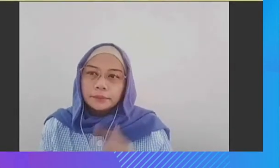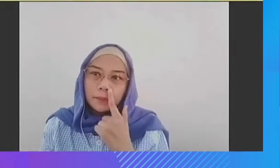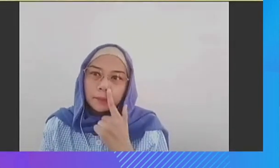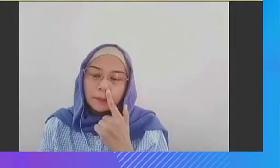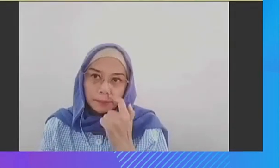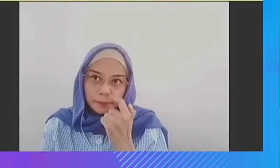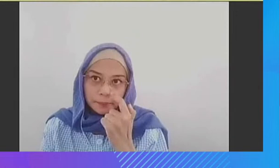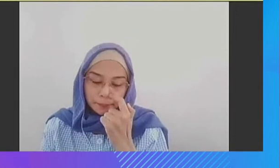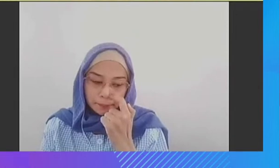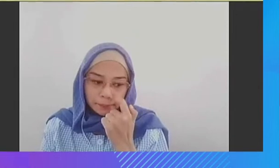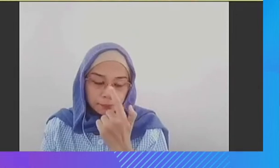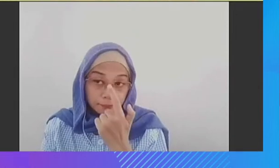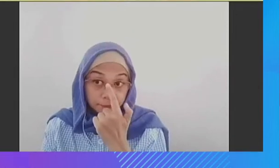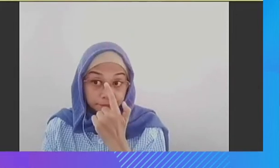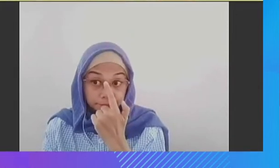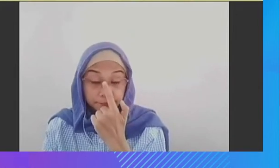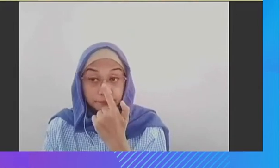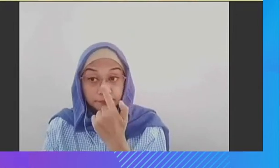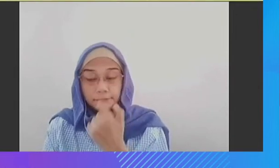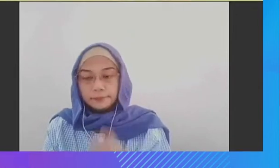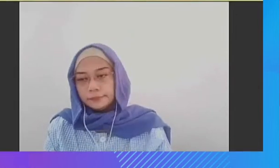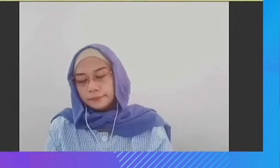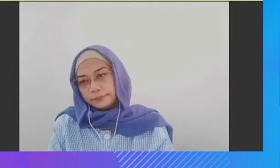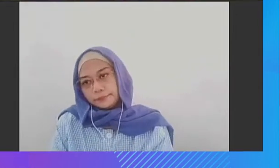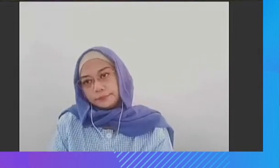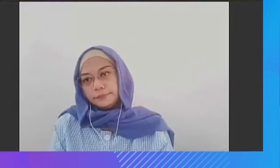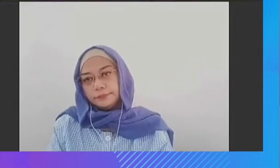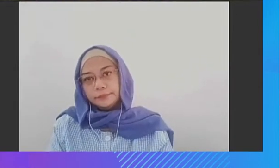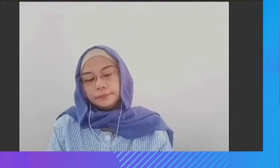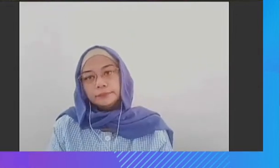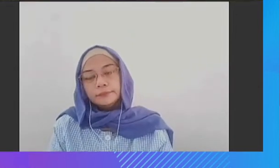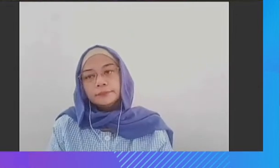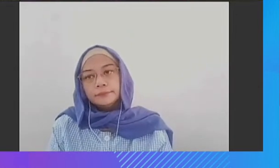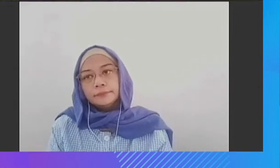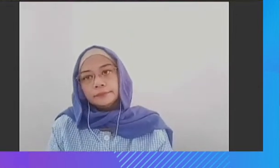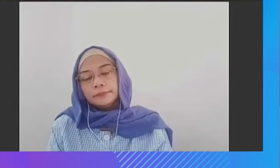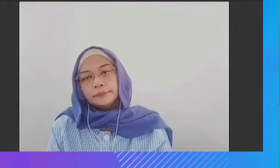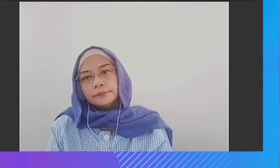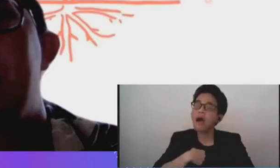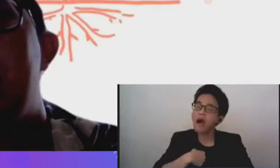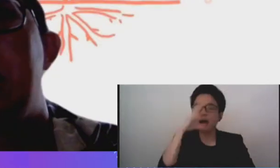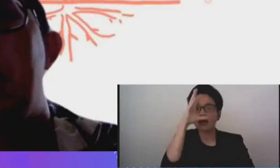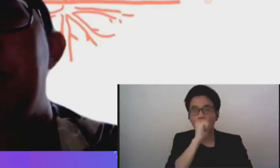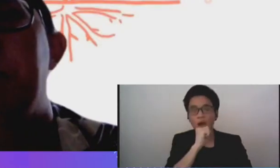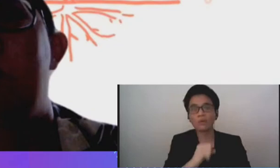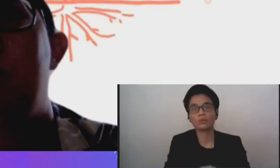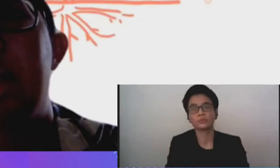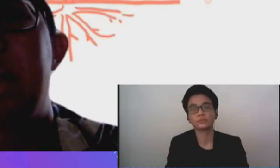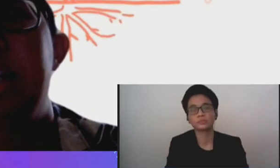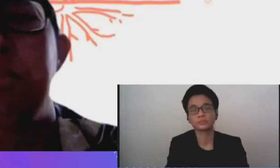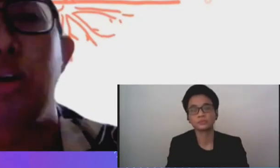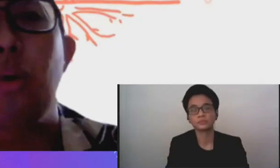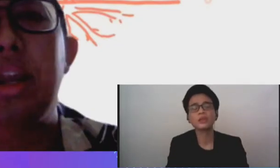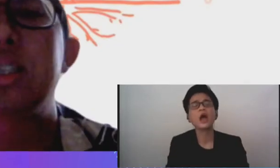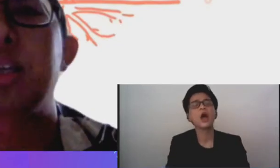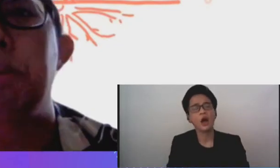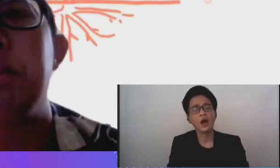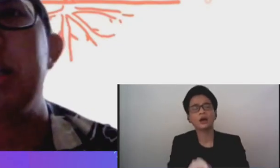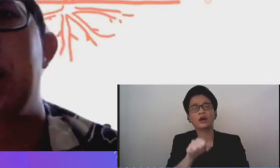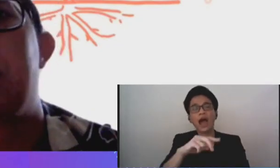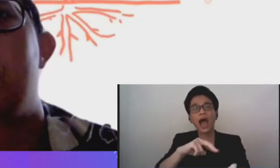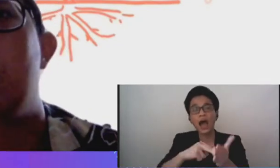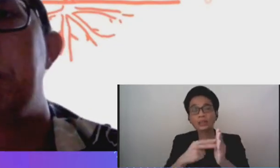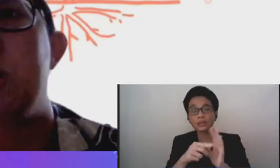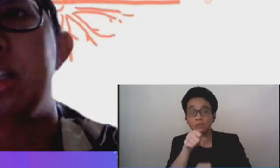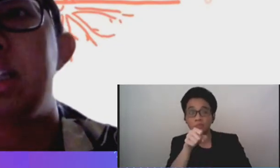orang bisa belajar. Gitu sih, kalau saya tetap keluar. I see. Berarti yang saya tangkap, berarti Bu Reni lebih melakukan ini ya, Bu, awareness